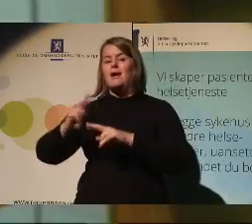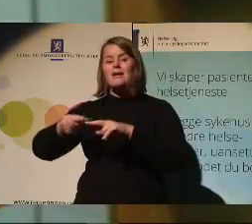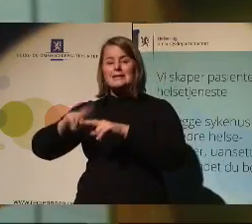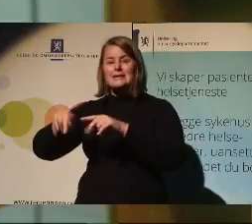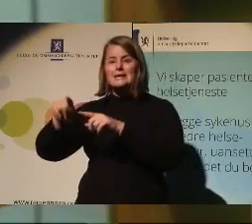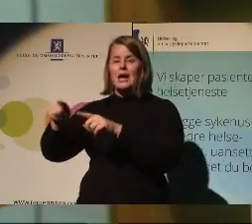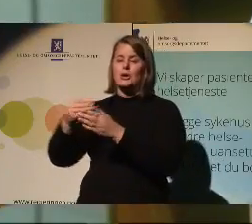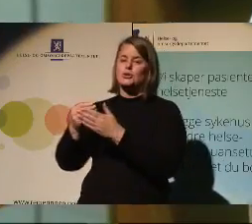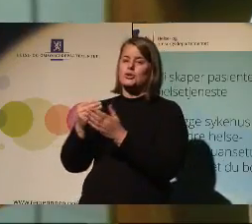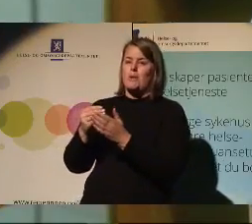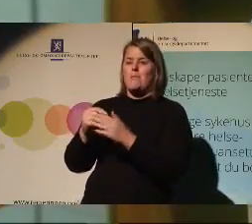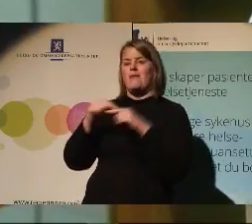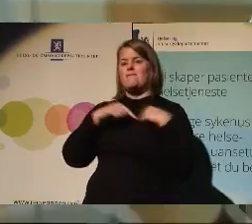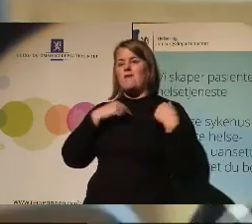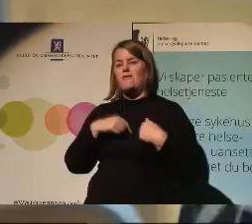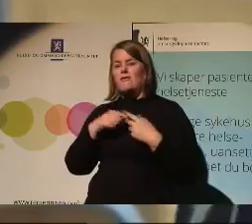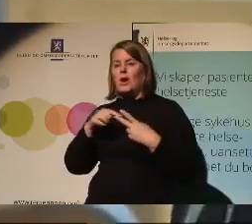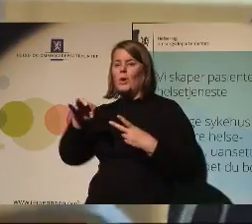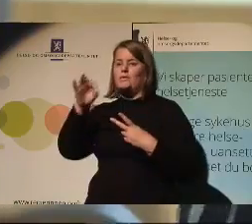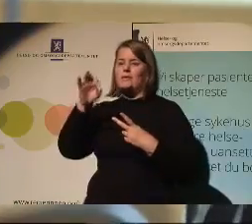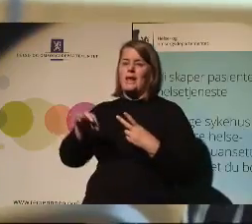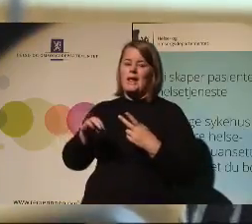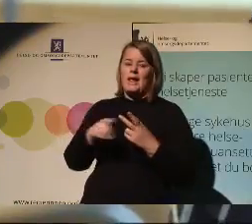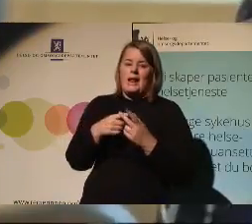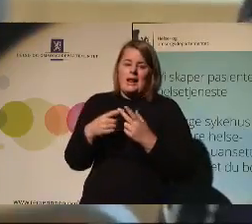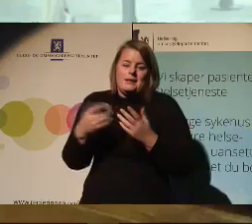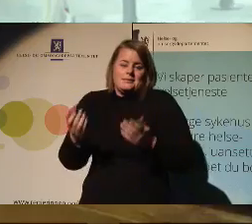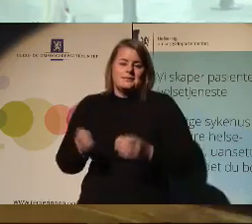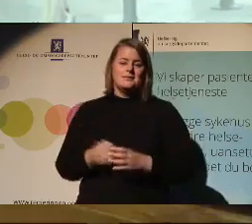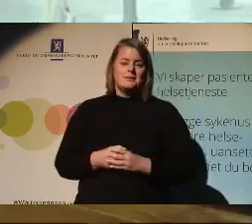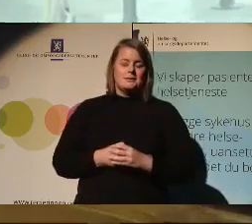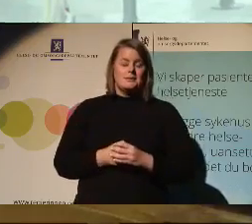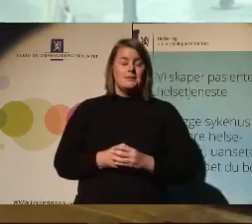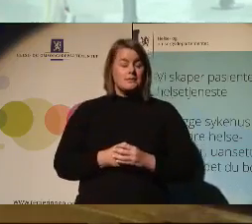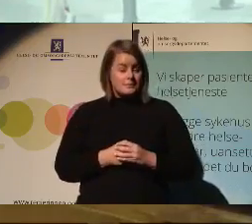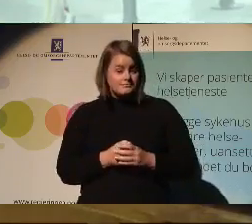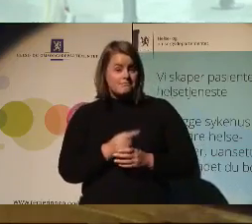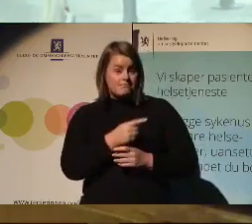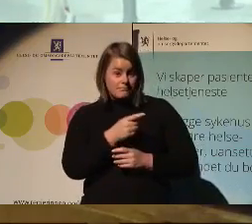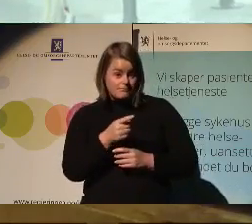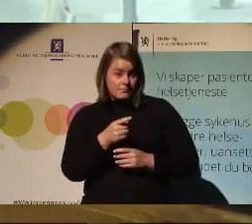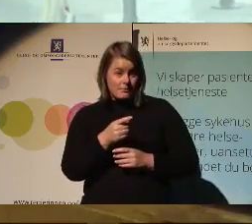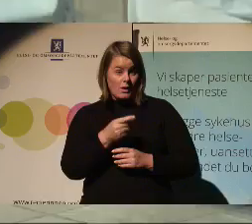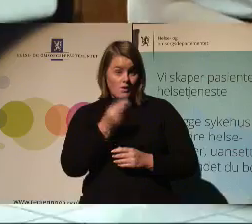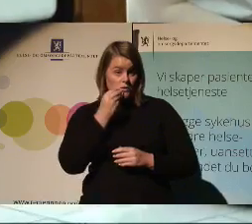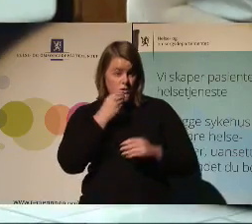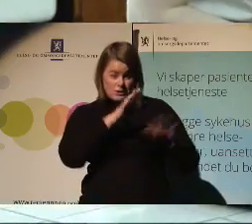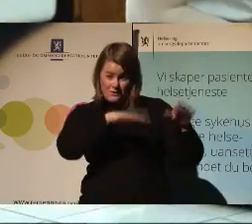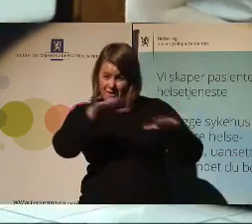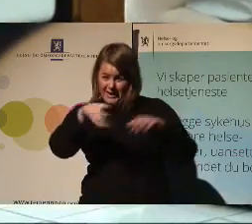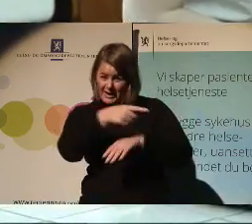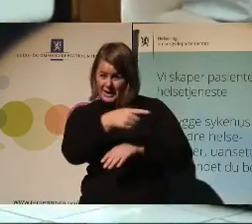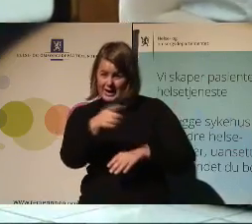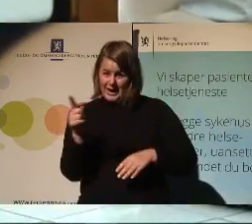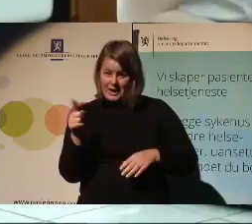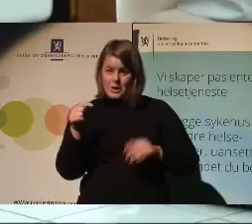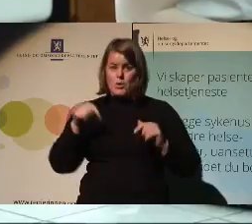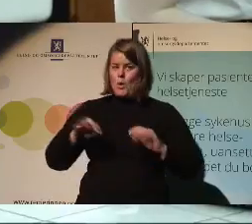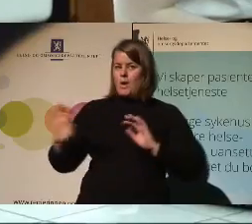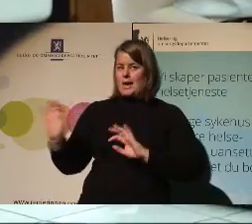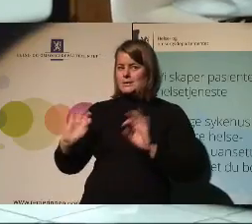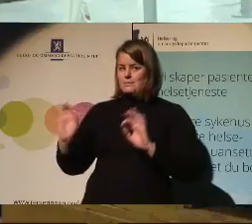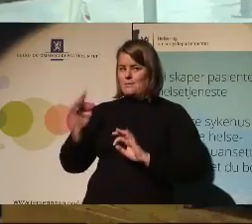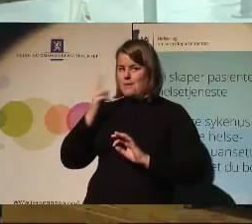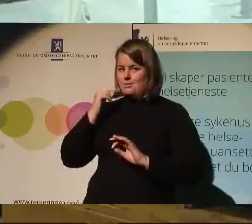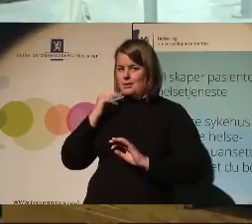og kjøper meg en vaffel og te eller is til. Dere har jo ganske forskjellige kosthold, og i dette eksperimentet så har